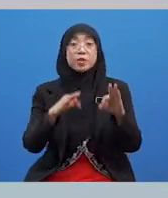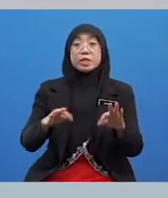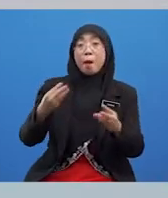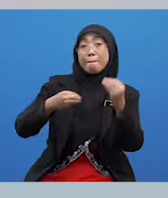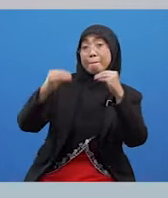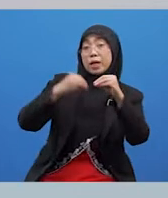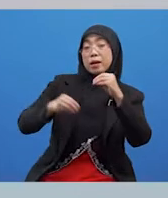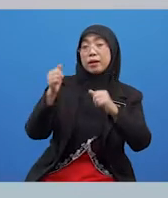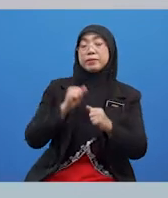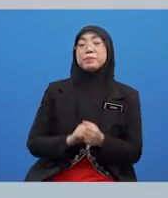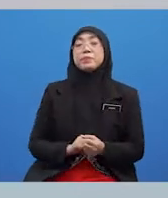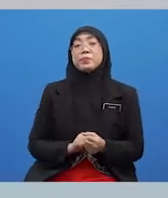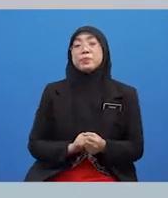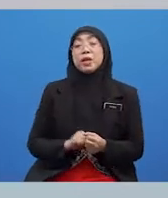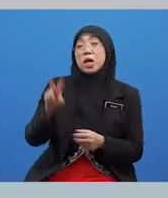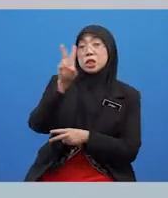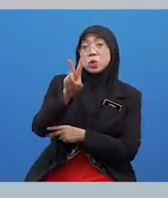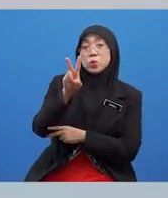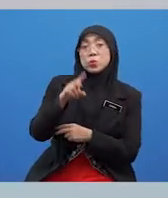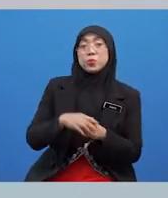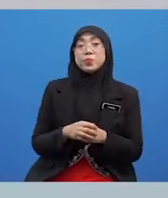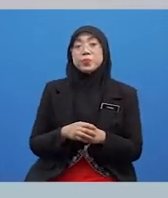fleksibiliti pergerakan. Kedua,